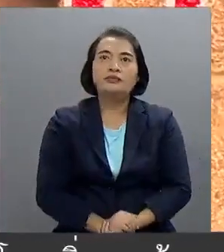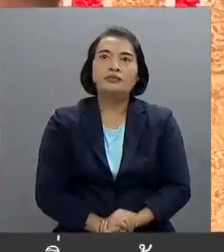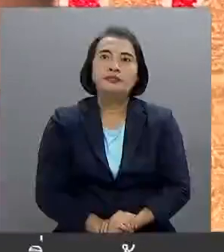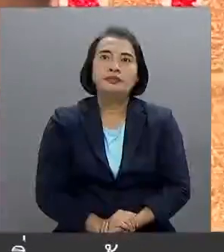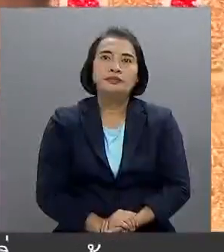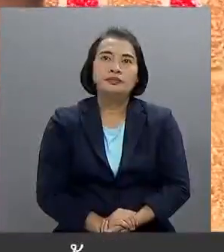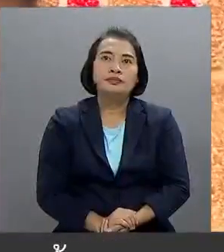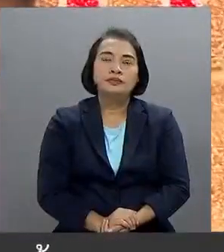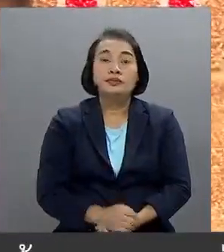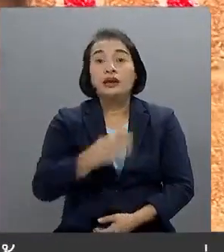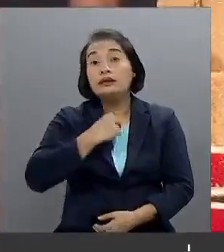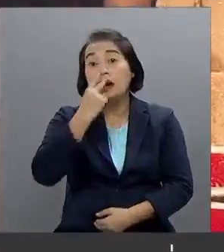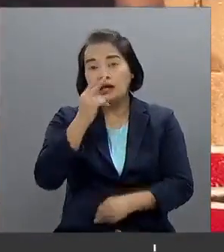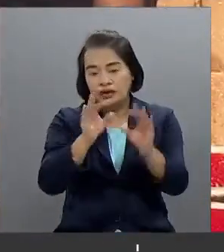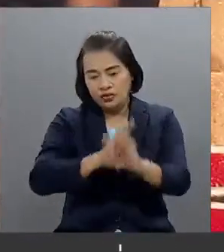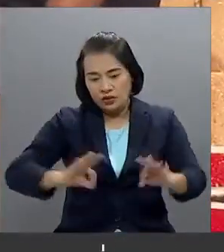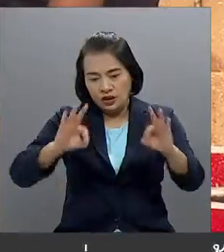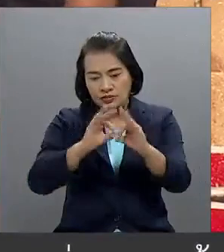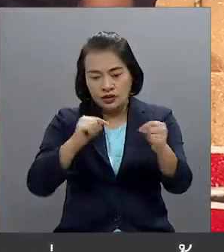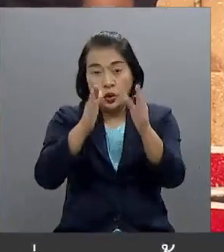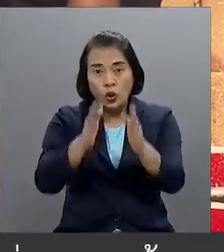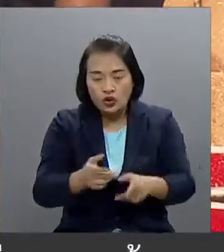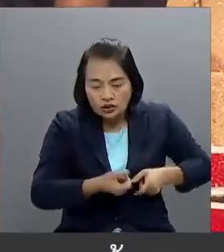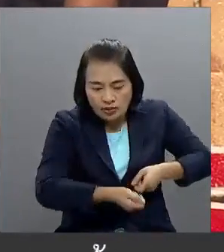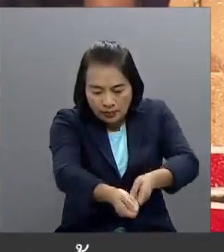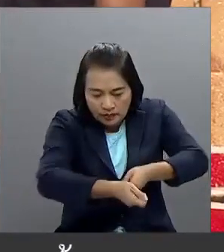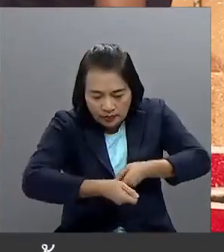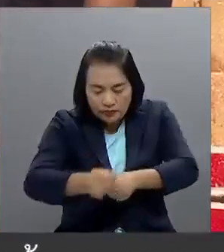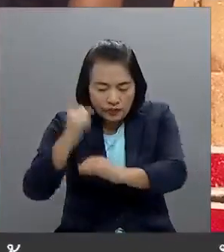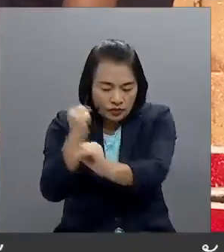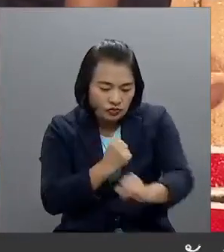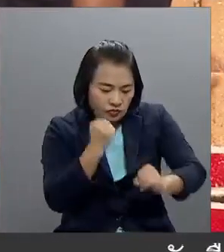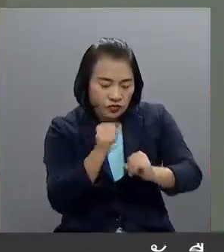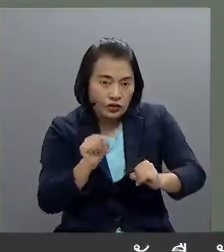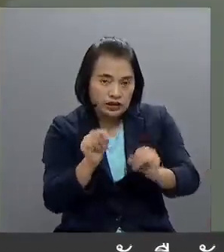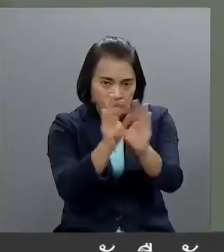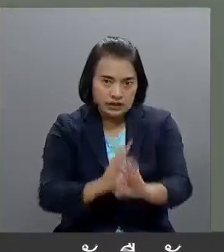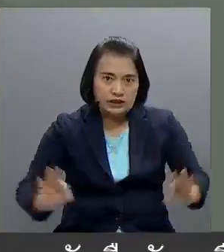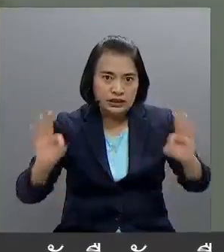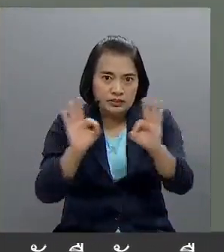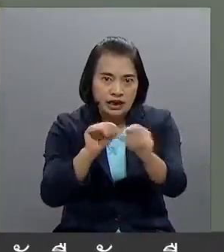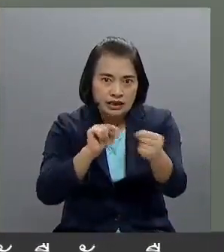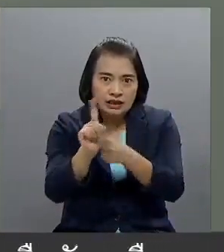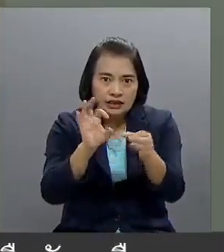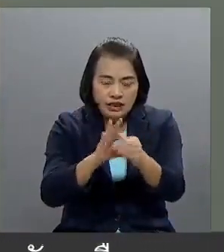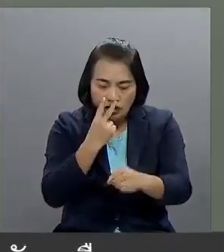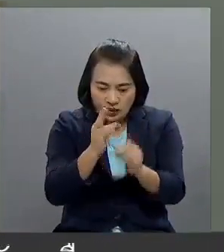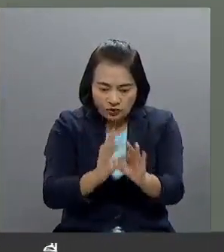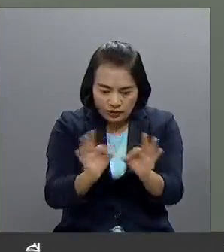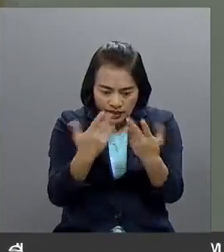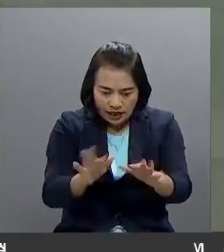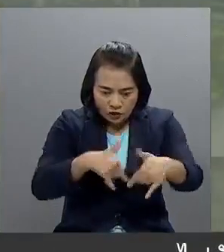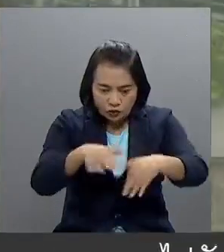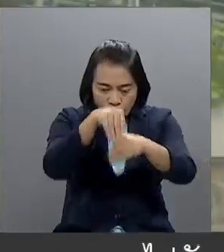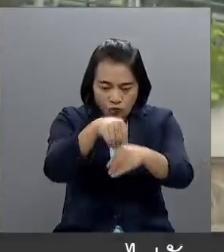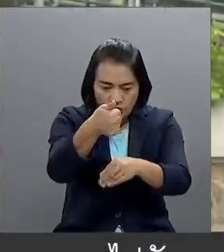สำคัญของเจ้าหน้าที่ทำความสะอาดซึ่งเป็นฟันเฟืองเล็กๆทำให้ชุมชนน่าอยู่แม้วันนี้คลองวัดยานาวาเขตสาท